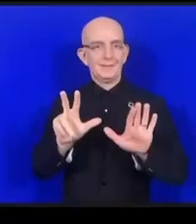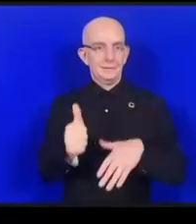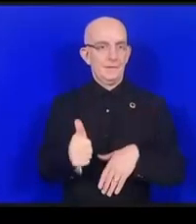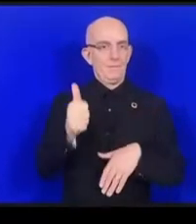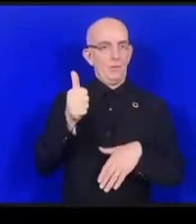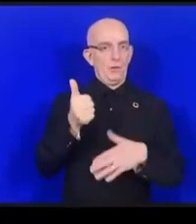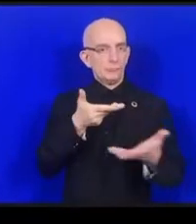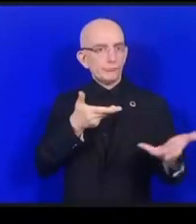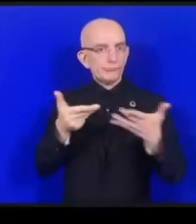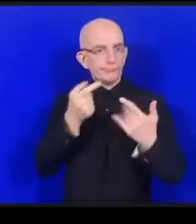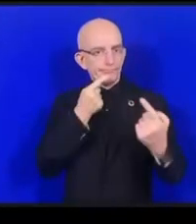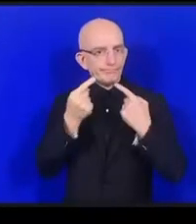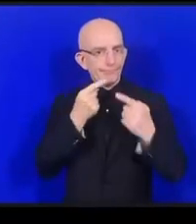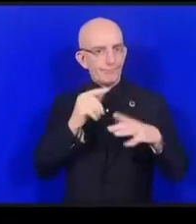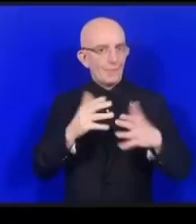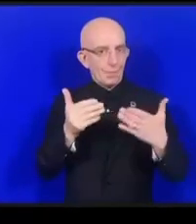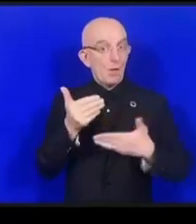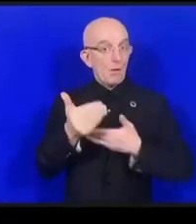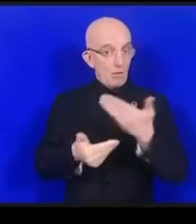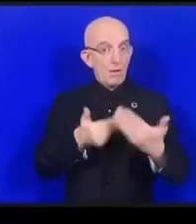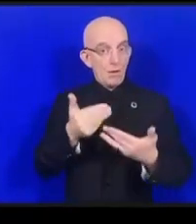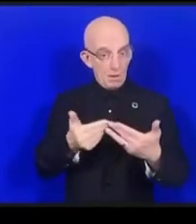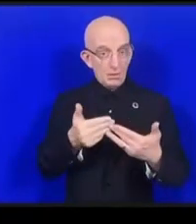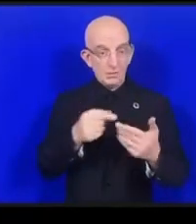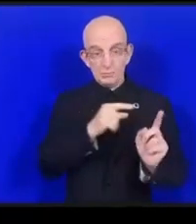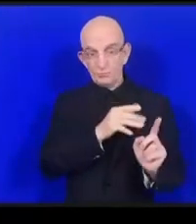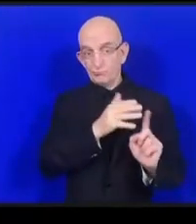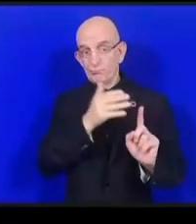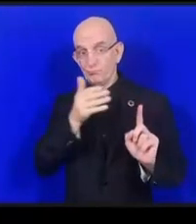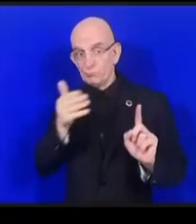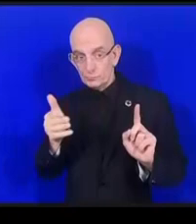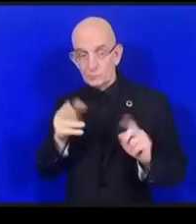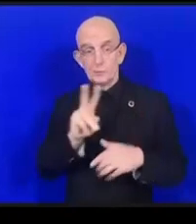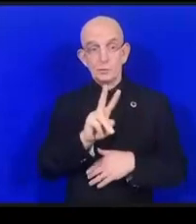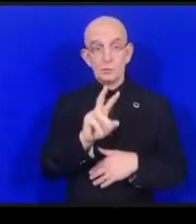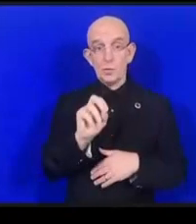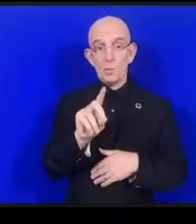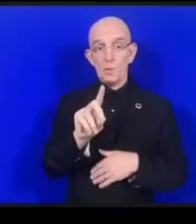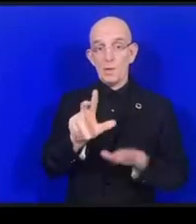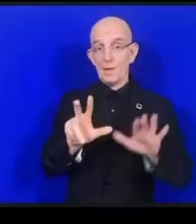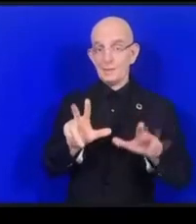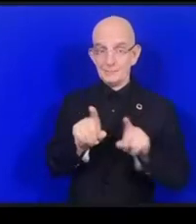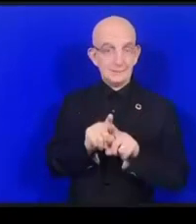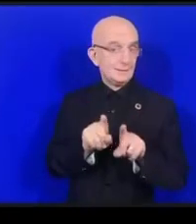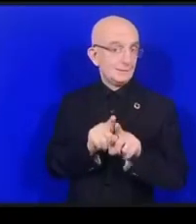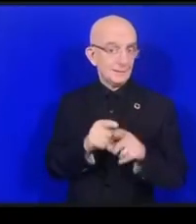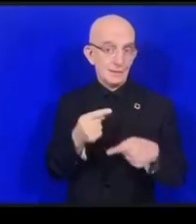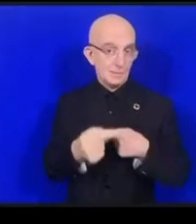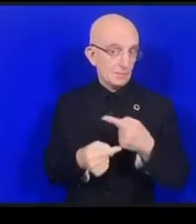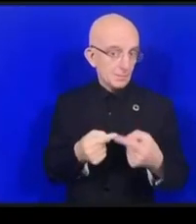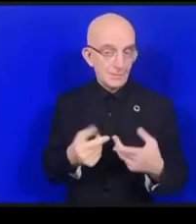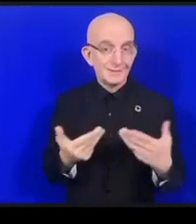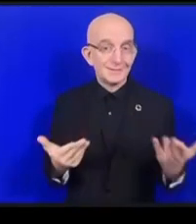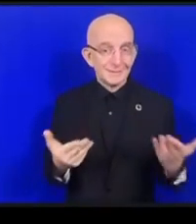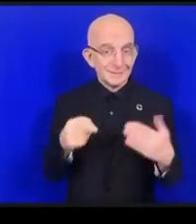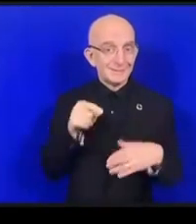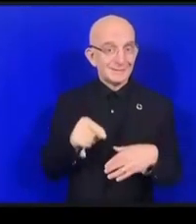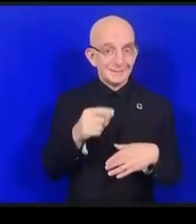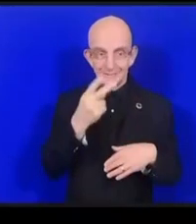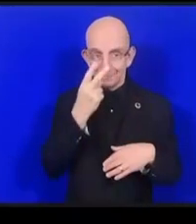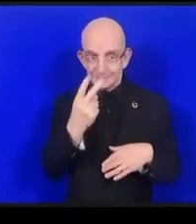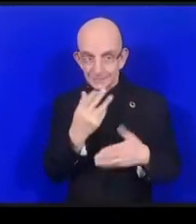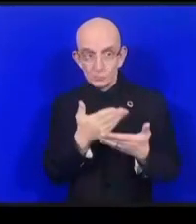тему вплоть до 2018 года когда были опубликованы